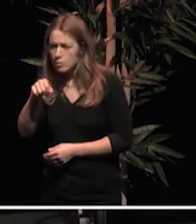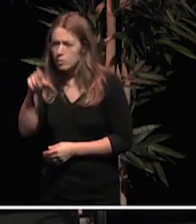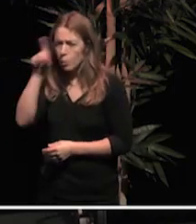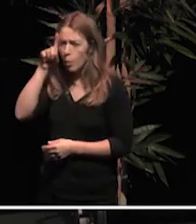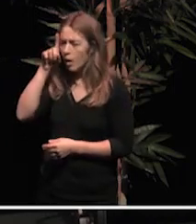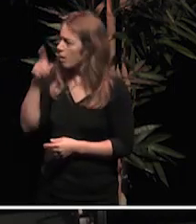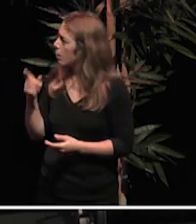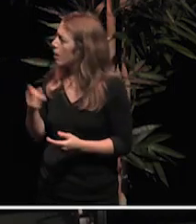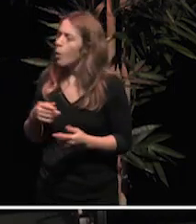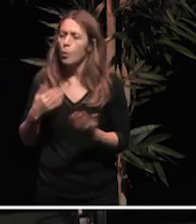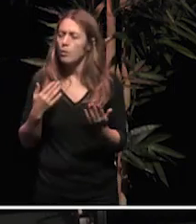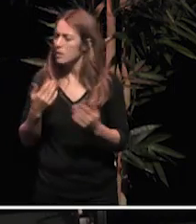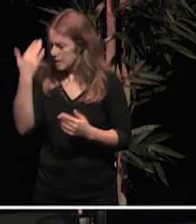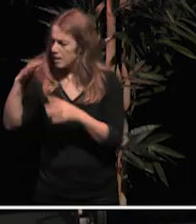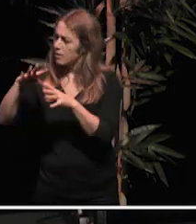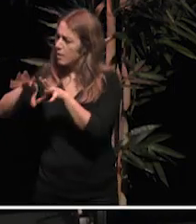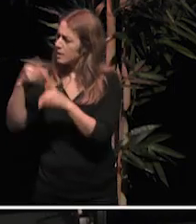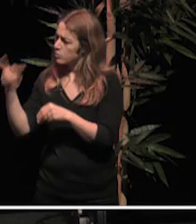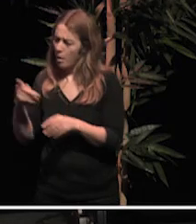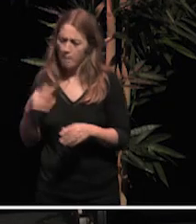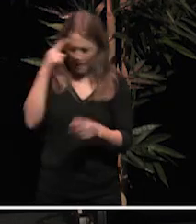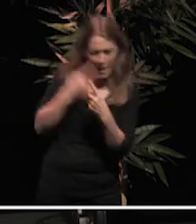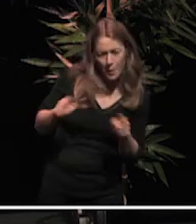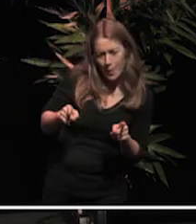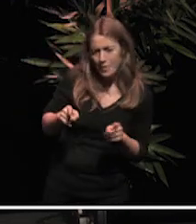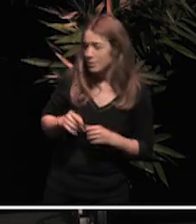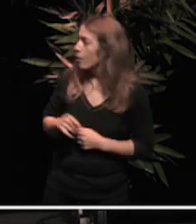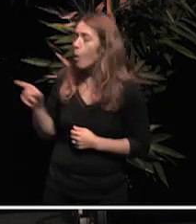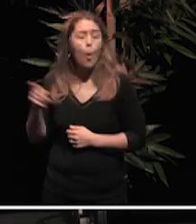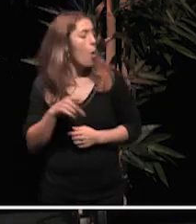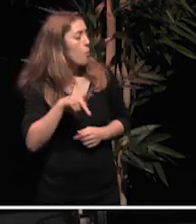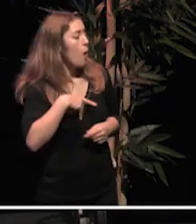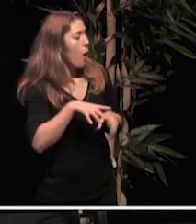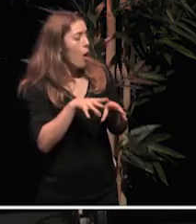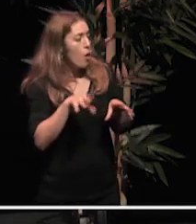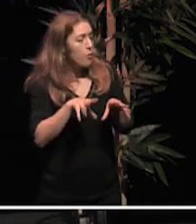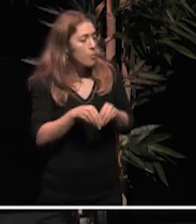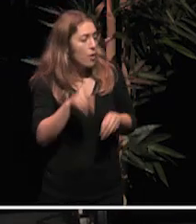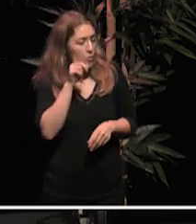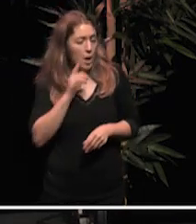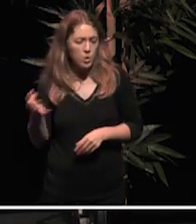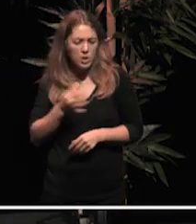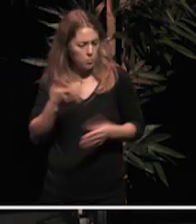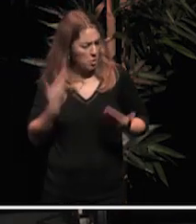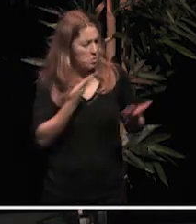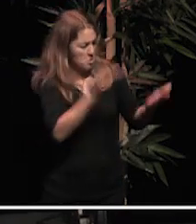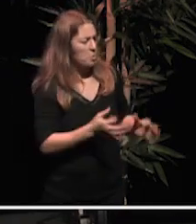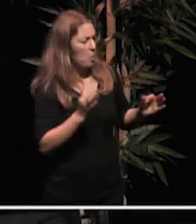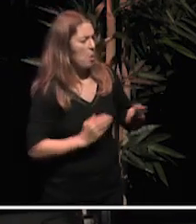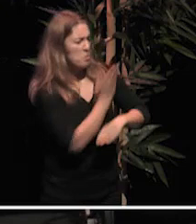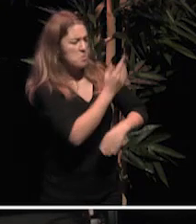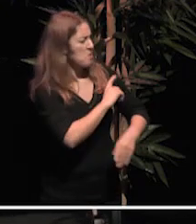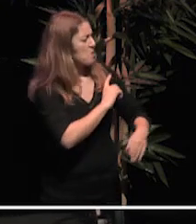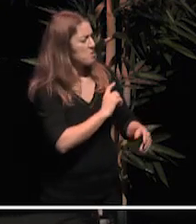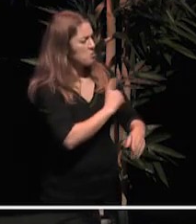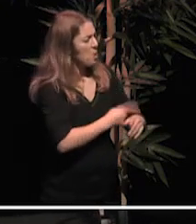votre famille, j'ai cru comprendre. C'est-à-dire, mes enfants et ma femme me reprochent beaucoup d'être un peu trop extrême dans les sports que je pratique, mais je le